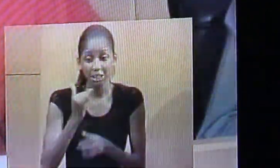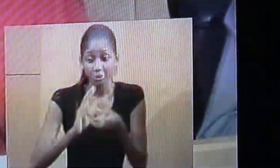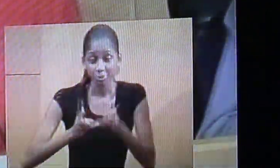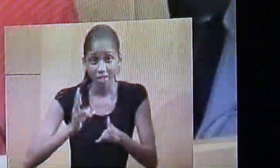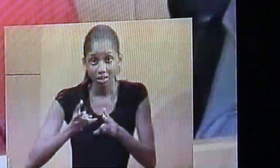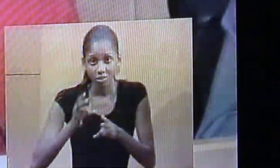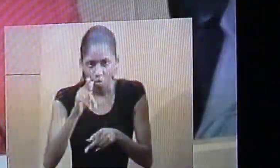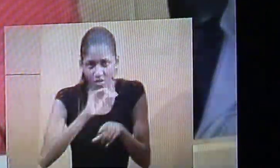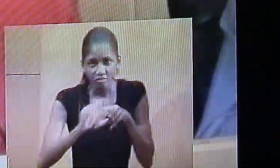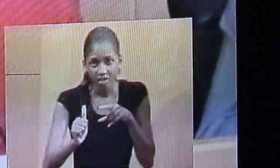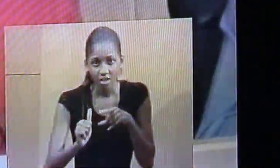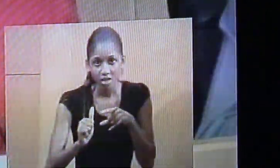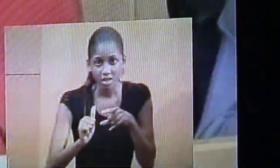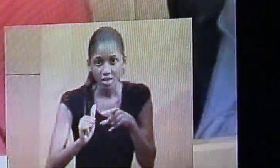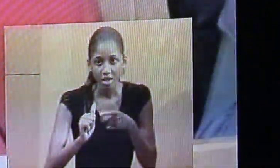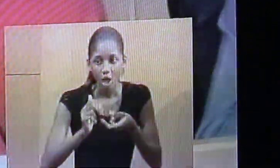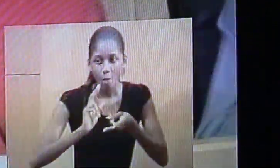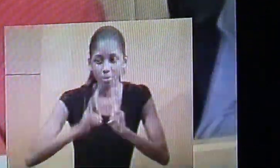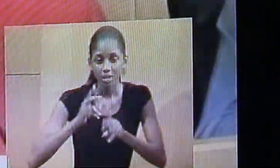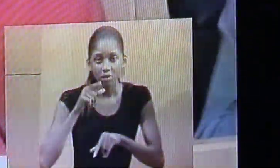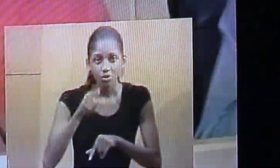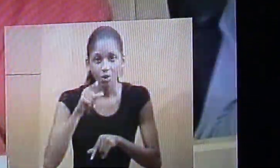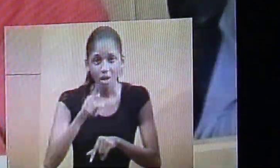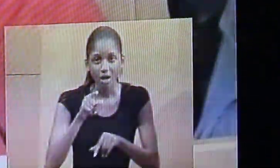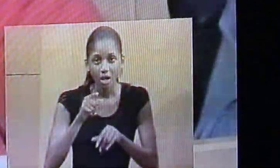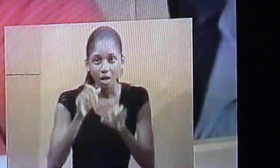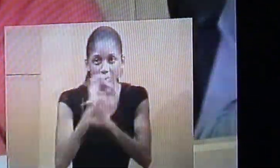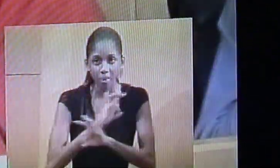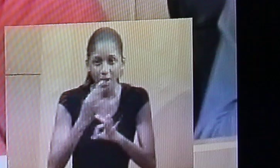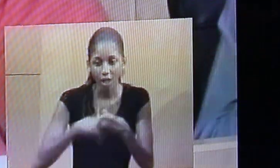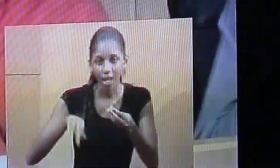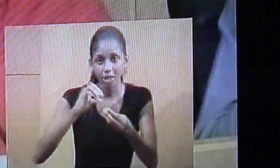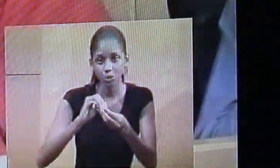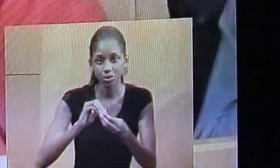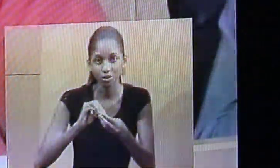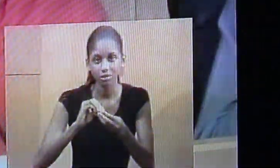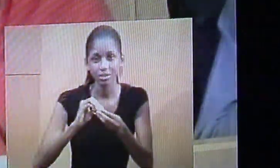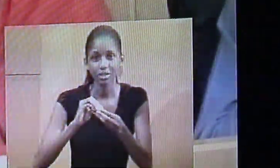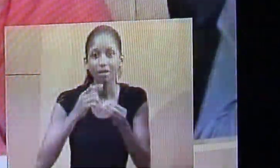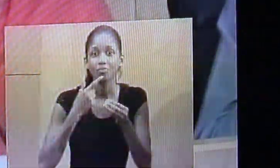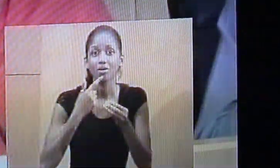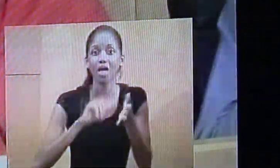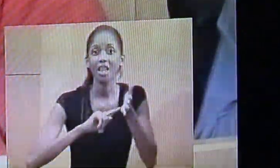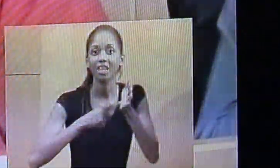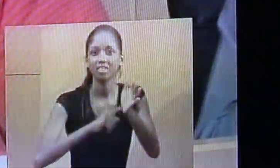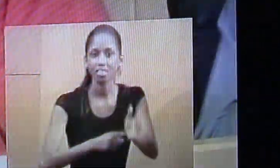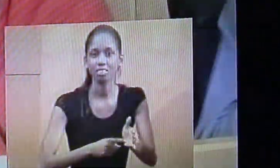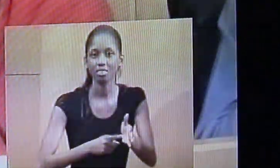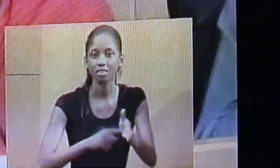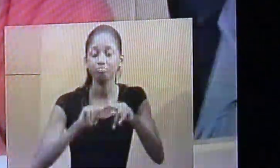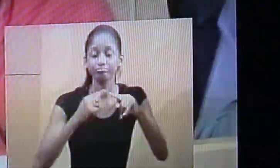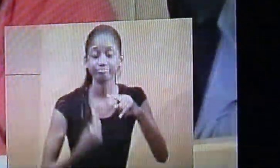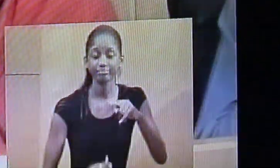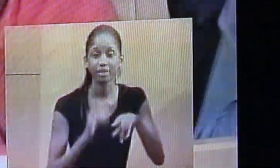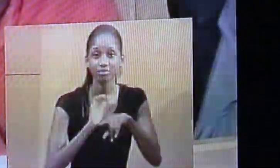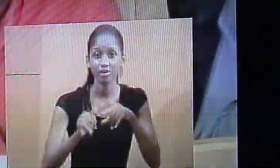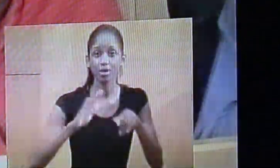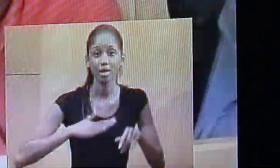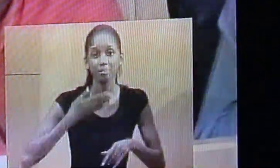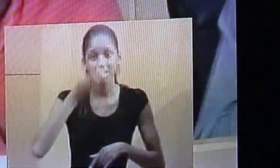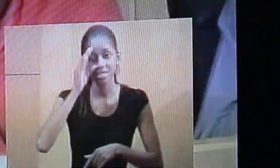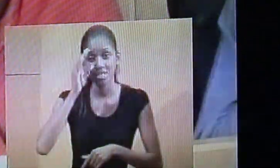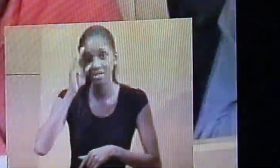vous l'aviez fait, vous n'auriez pas décuplé les dettes laissées par Aimé